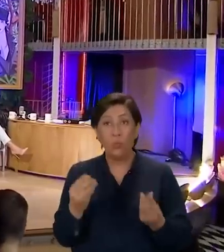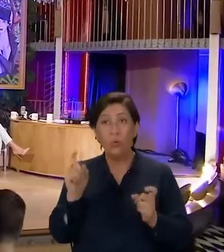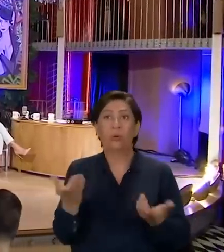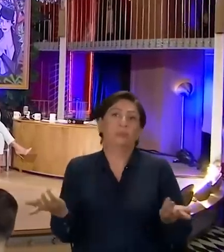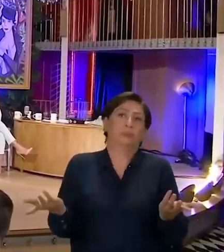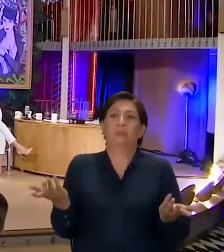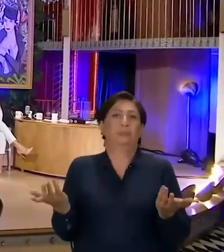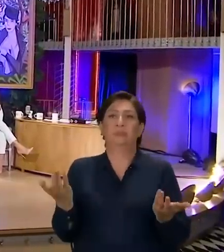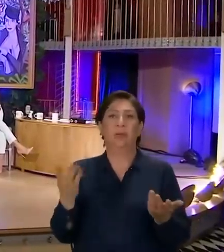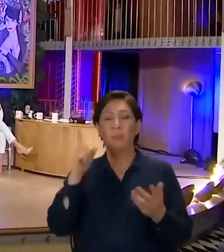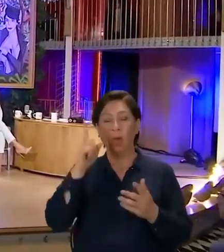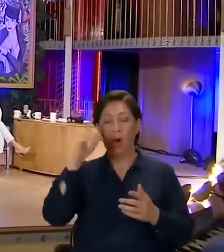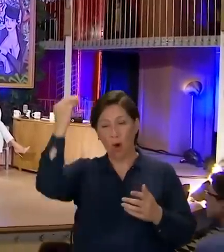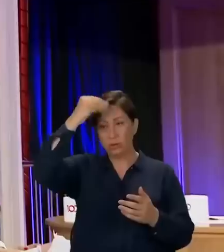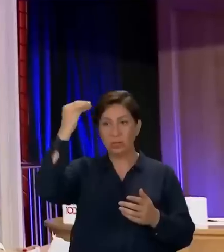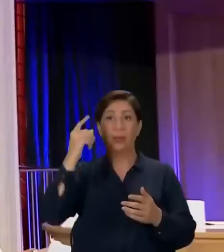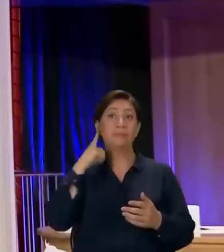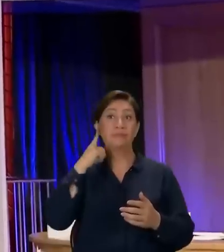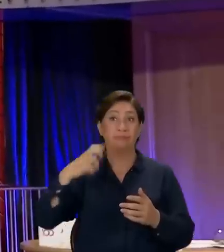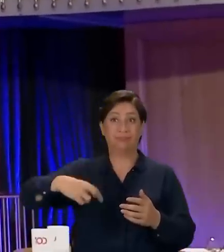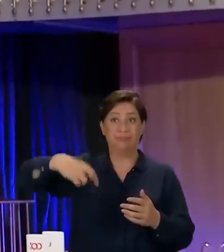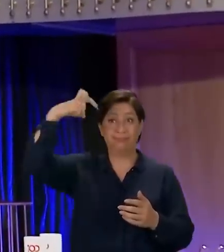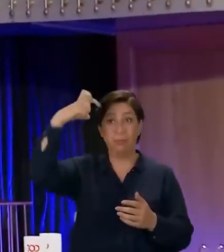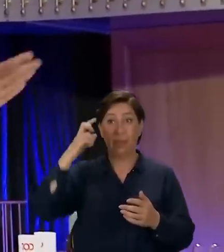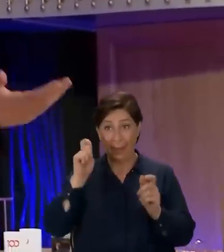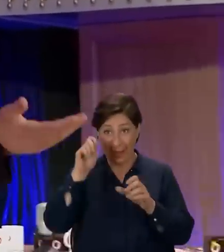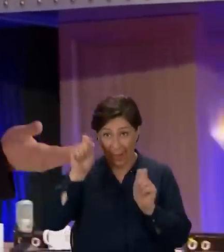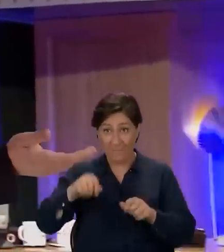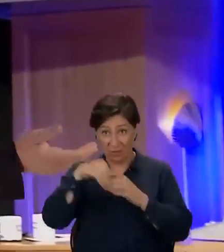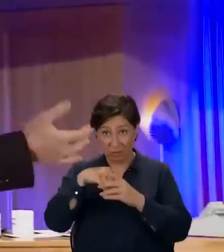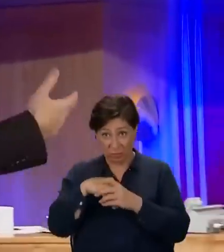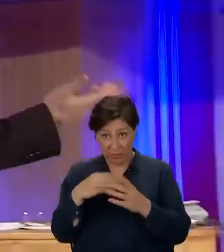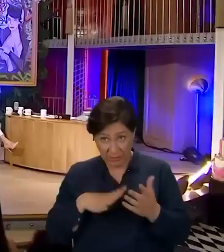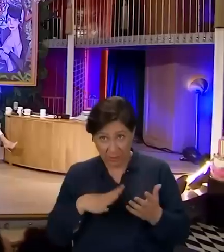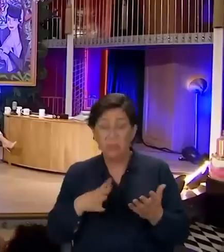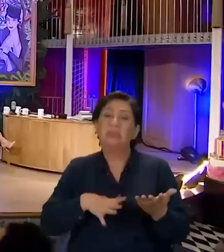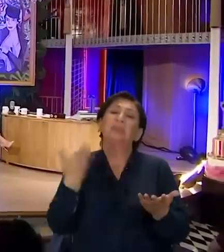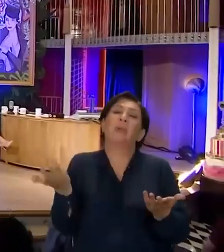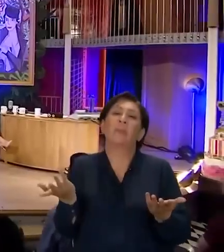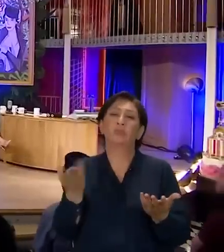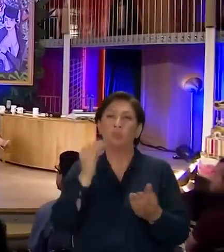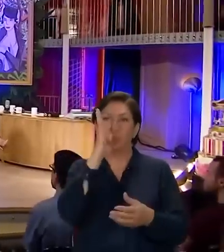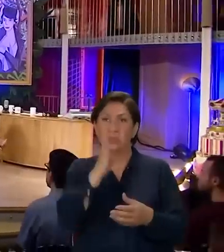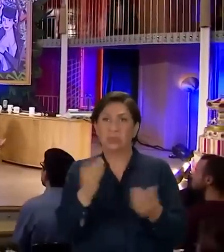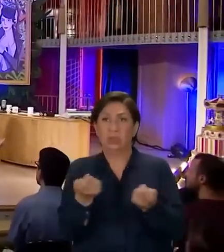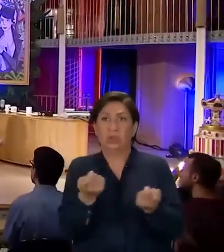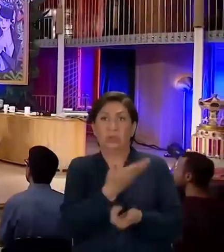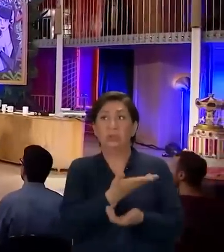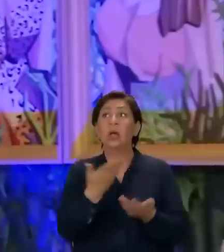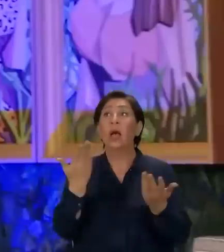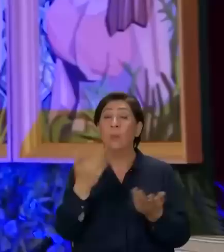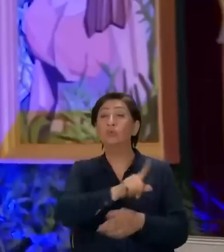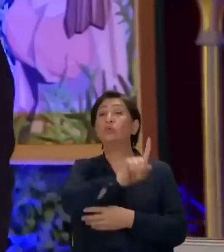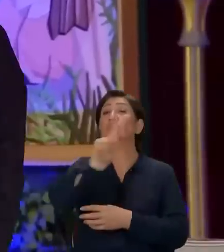hoca reyting almak için değil mi? İster mi hoca böyle şeylerle reyting almayı? İstemez. Çok ciddi bir şey yapıyor. Dolayısıyla